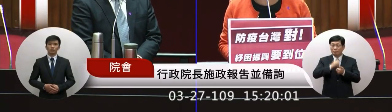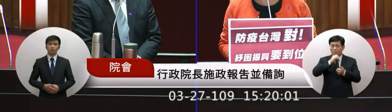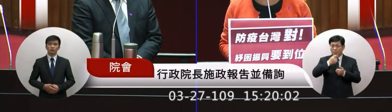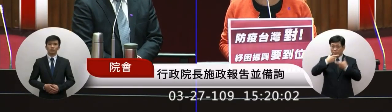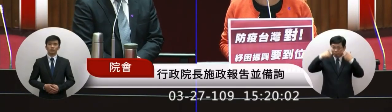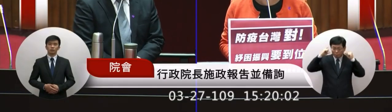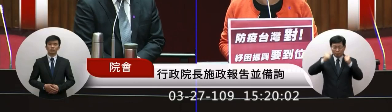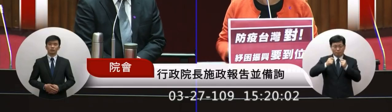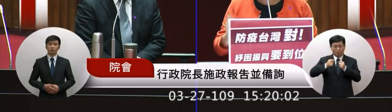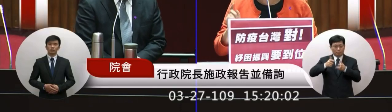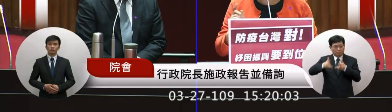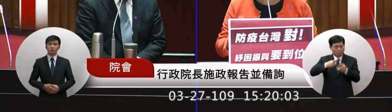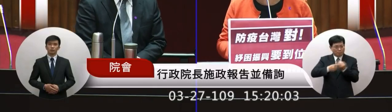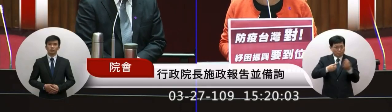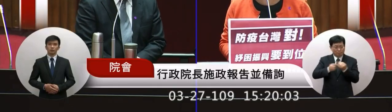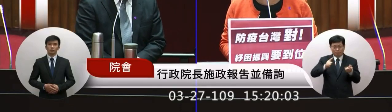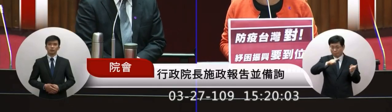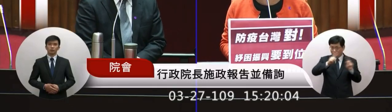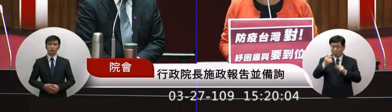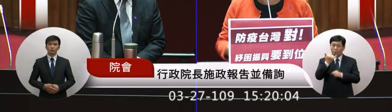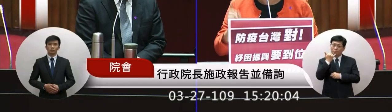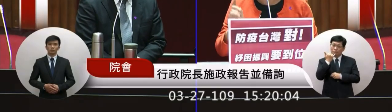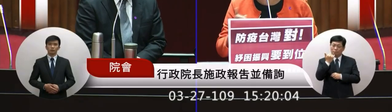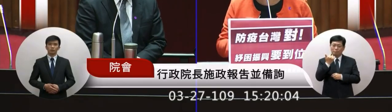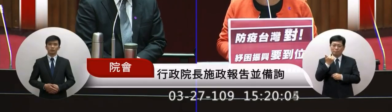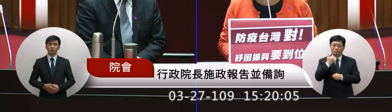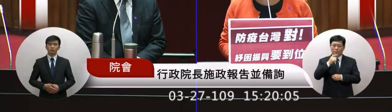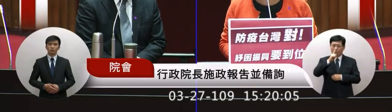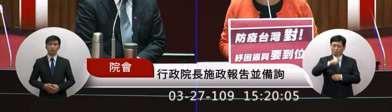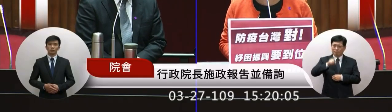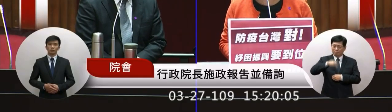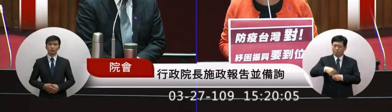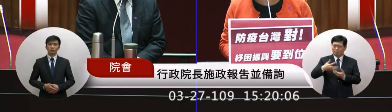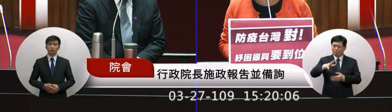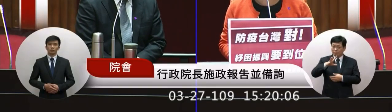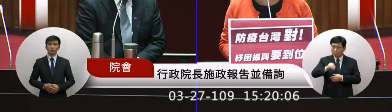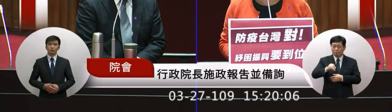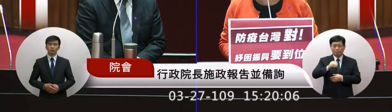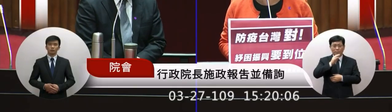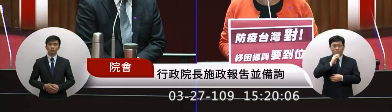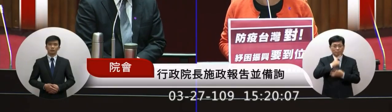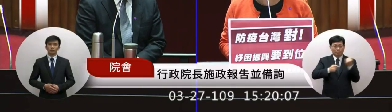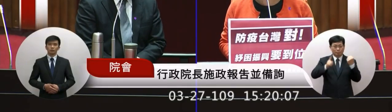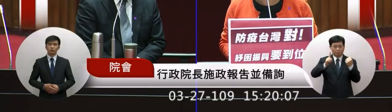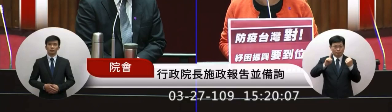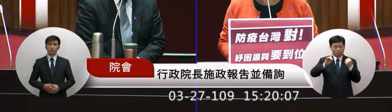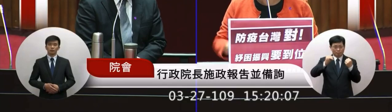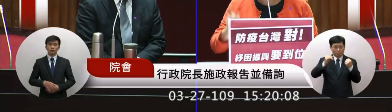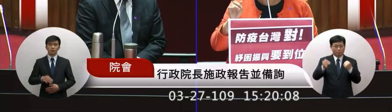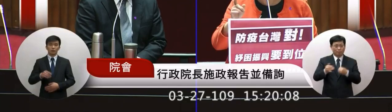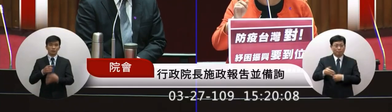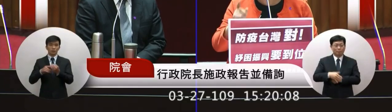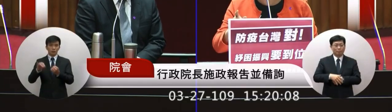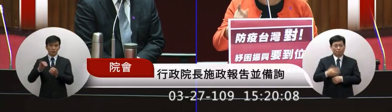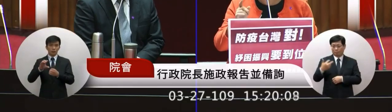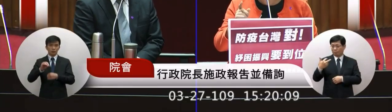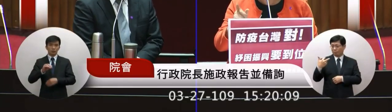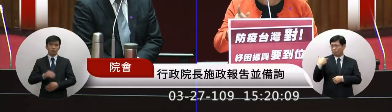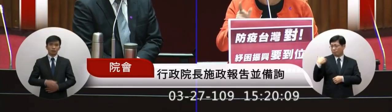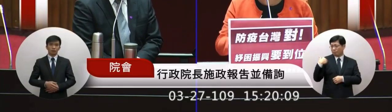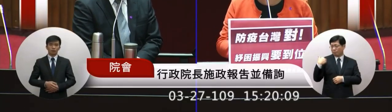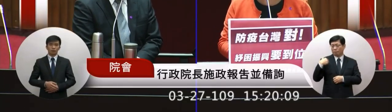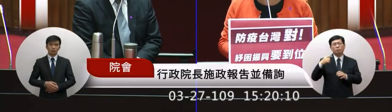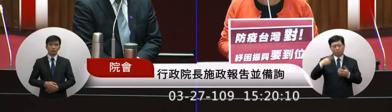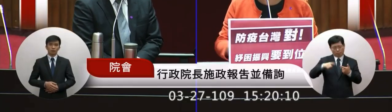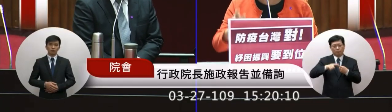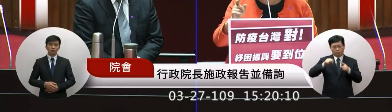口罩的产量，每天可以达到1000多万片， 千万片， 对不对？ 对 啊，上个礼拜应该说